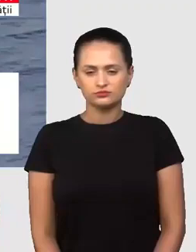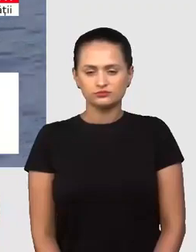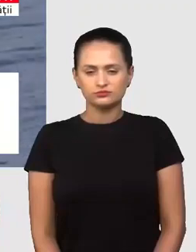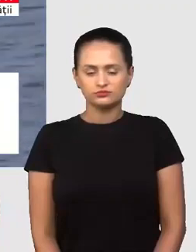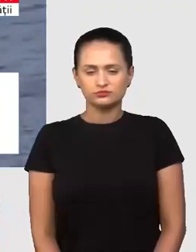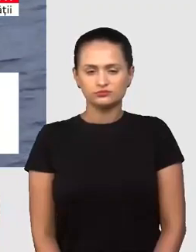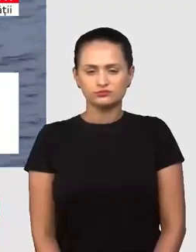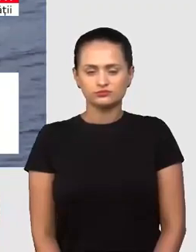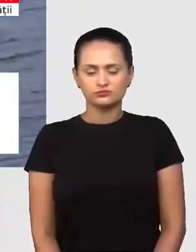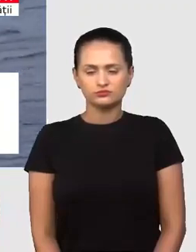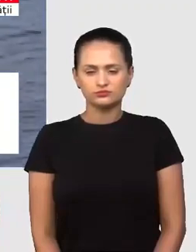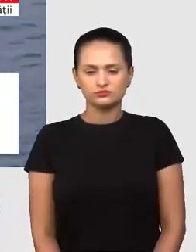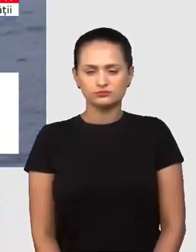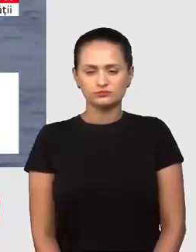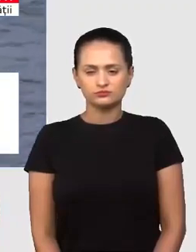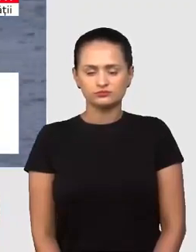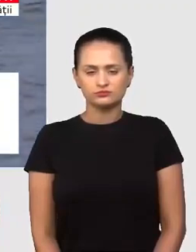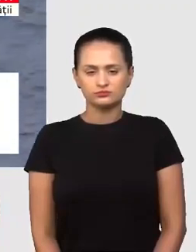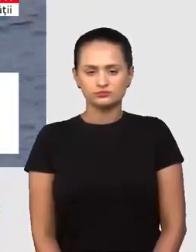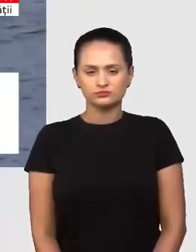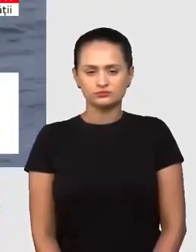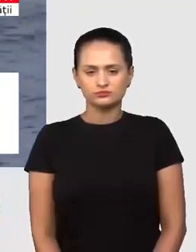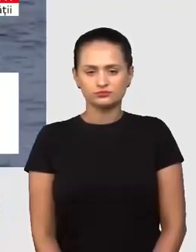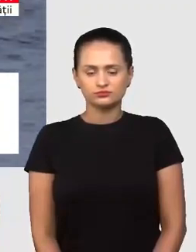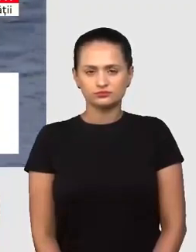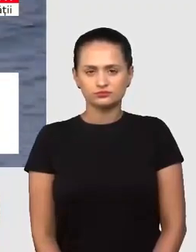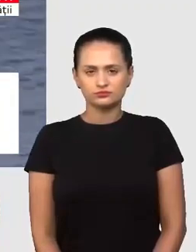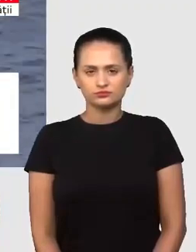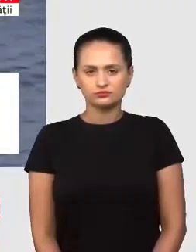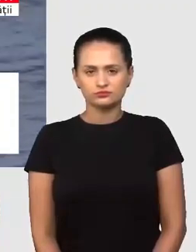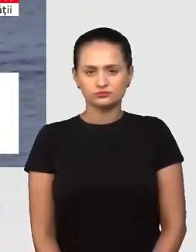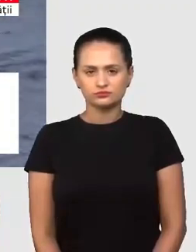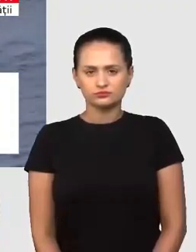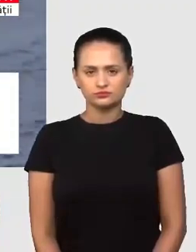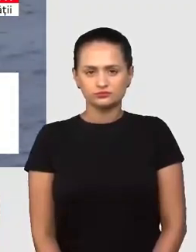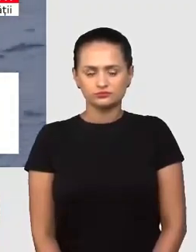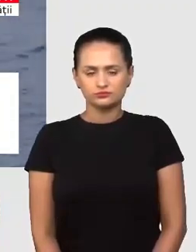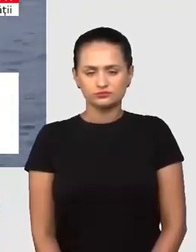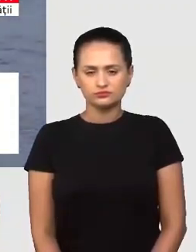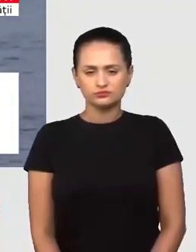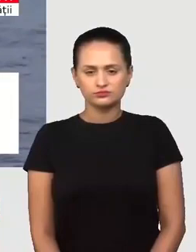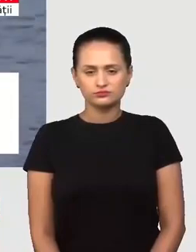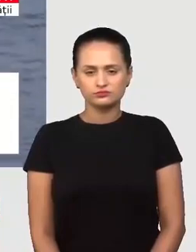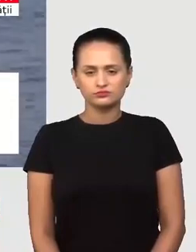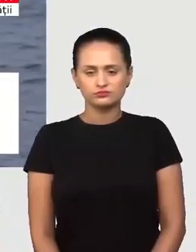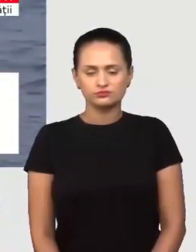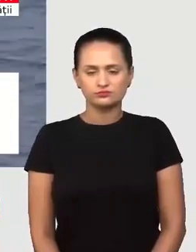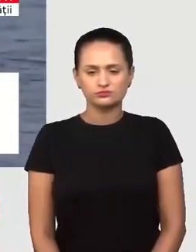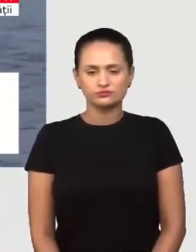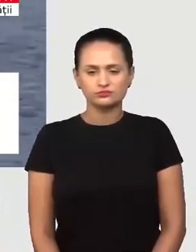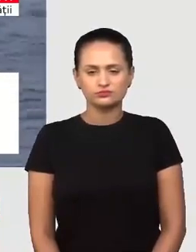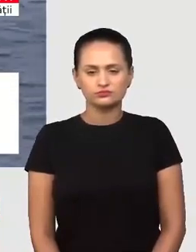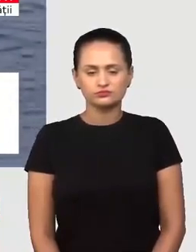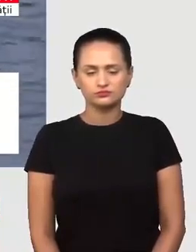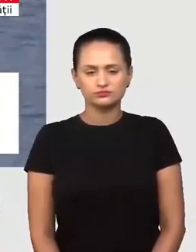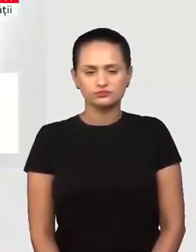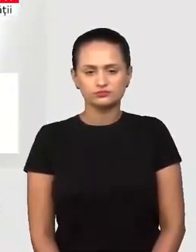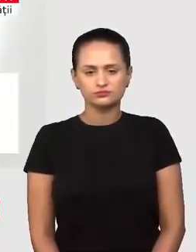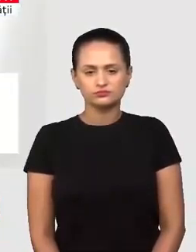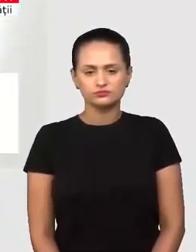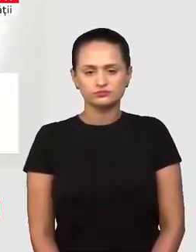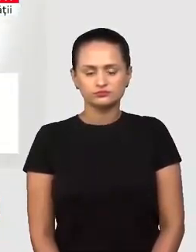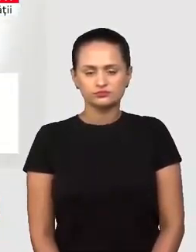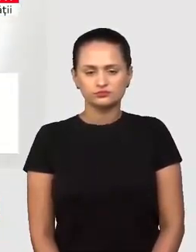în mai multe rânduri când au distrus mine care se apropiau de litoralul românesc. Florin, rămânem cumva tot pe